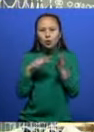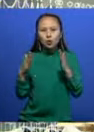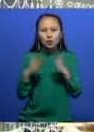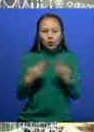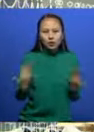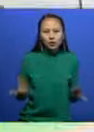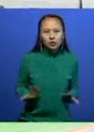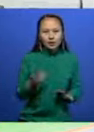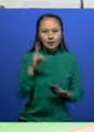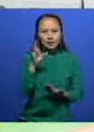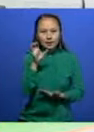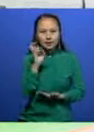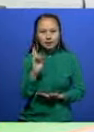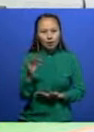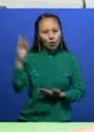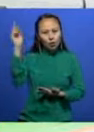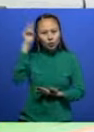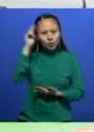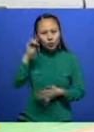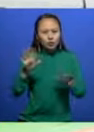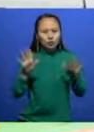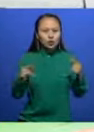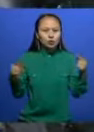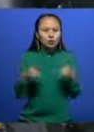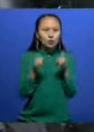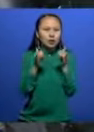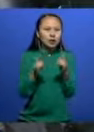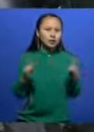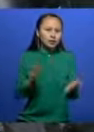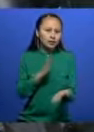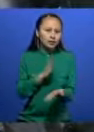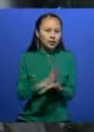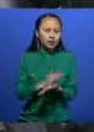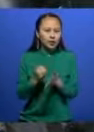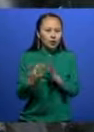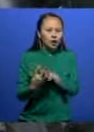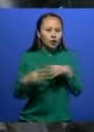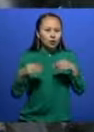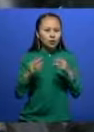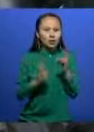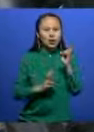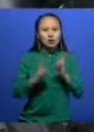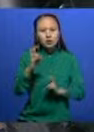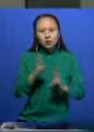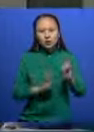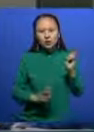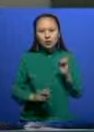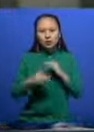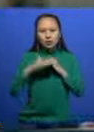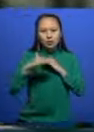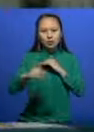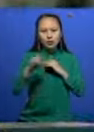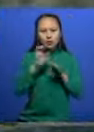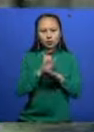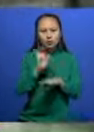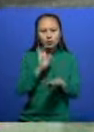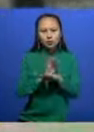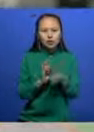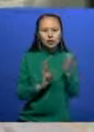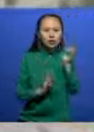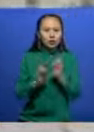коммуналдық шаруашылығы мен білім саласы инфрақұрылымын дамыту қарастырылған. Енді агроөнеркәсіптік кешен субъектілері мен отандық